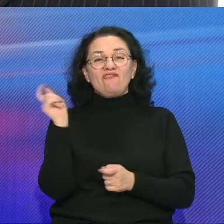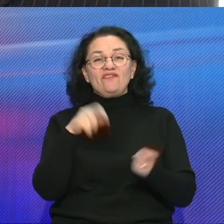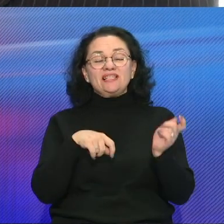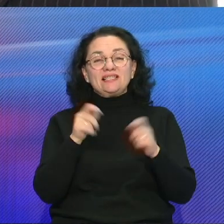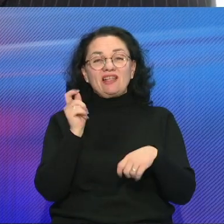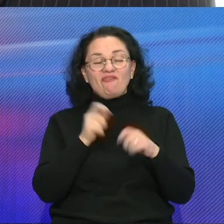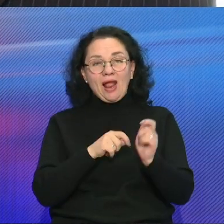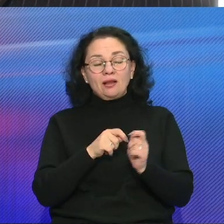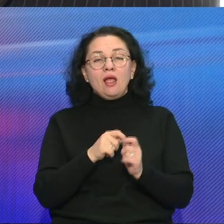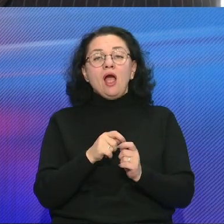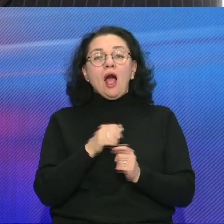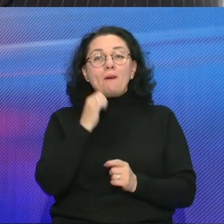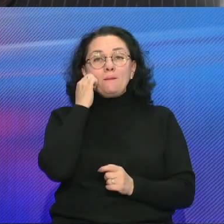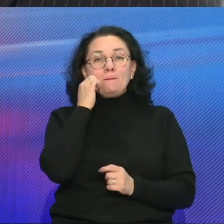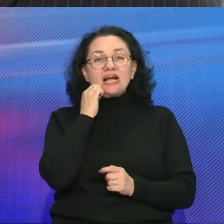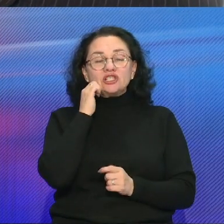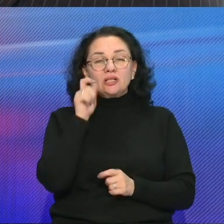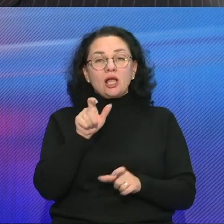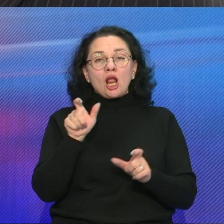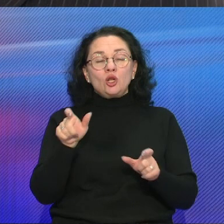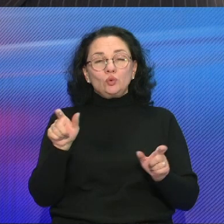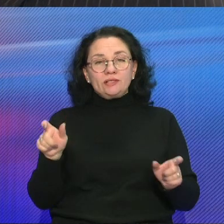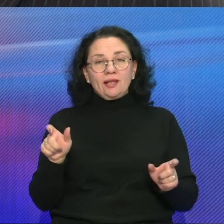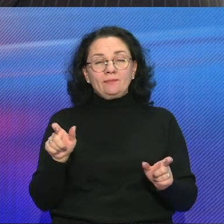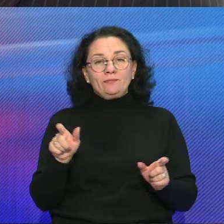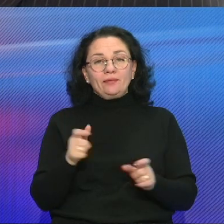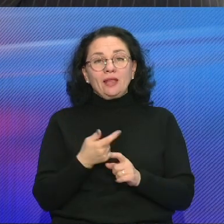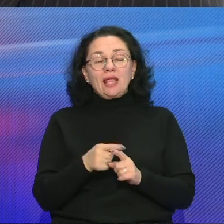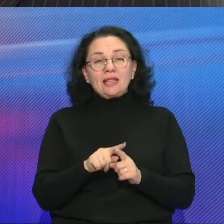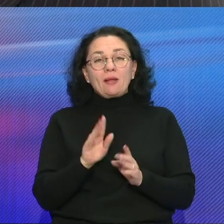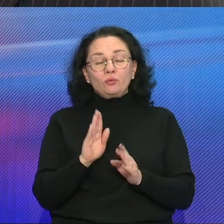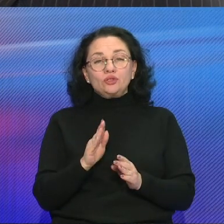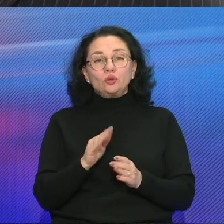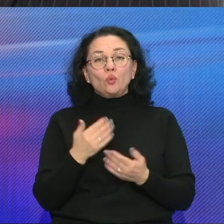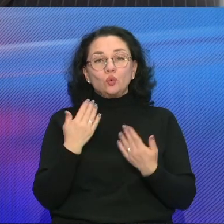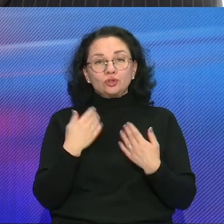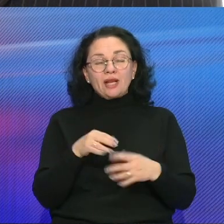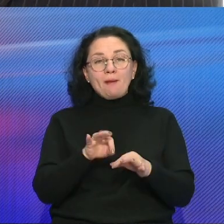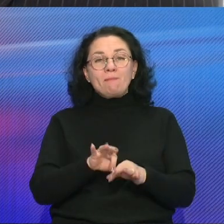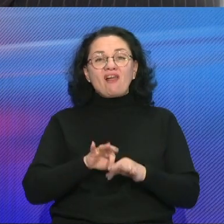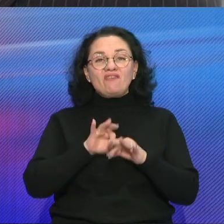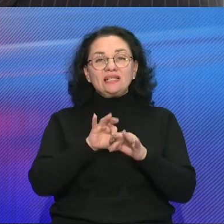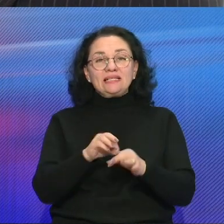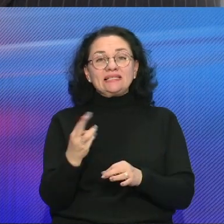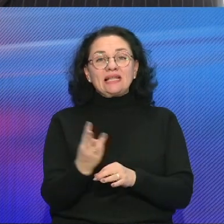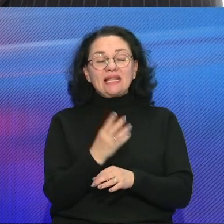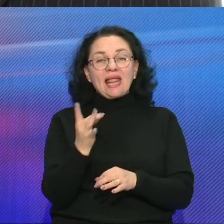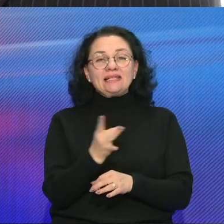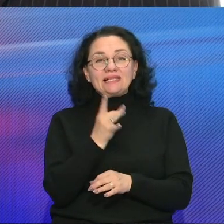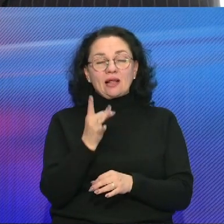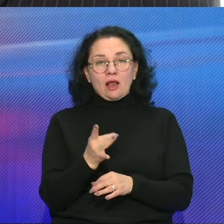пожилых людей. Как раз это уже будет третий раз проводиться я скажу, что